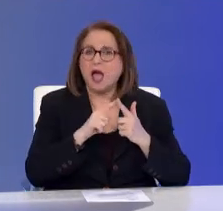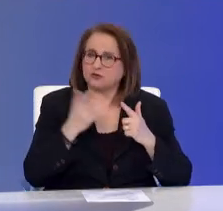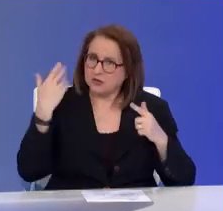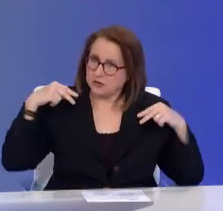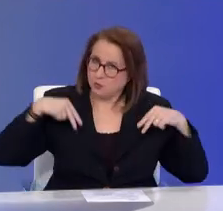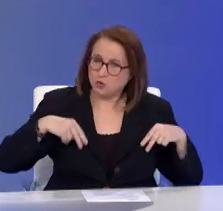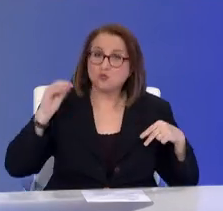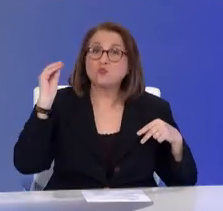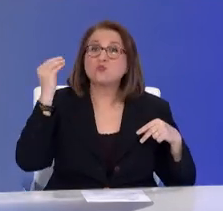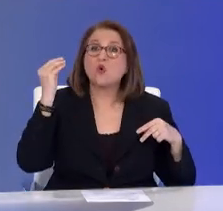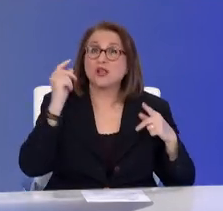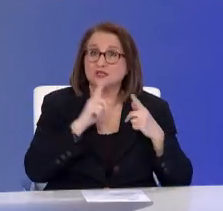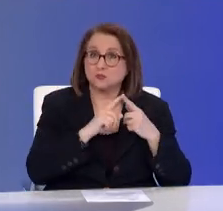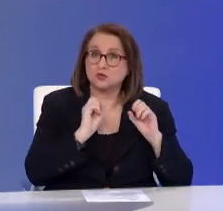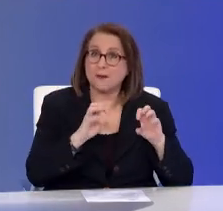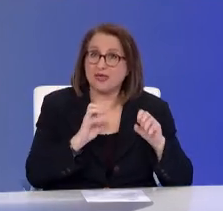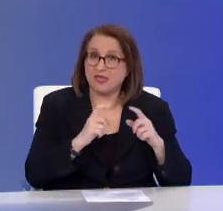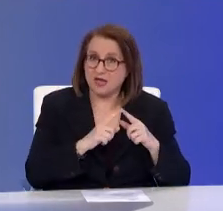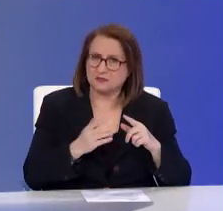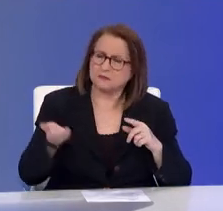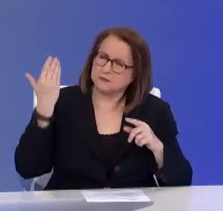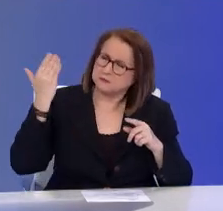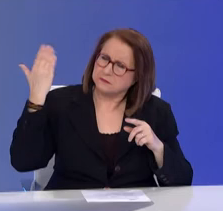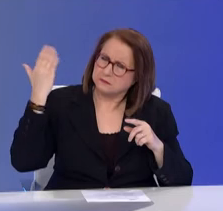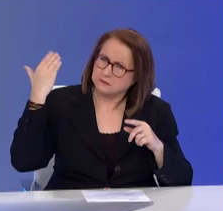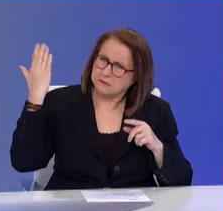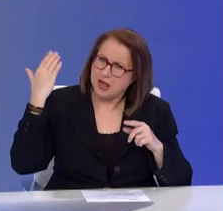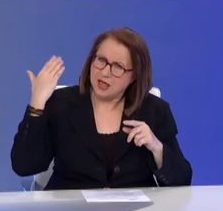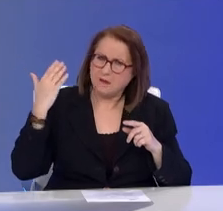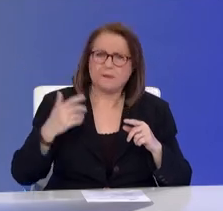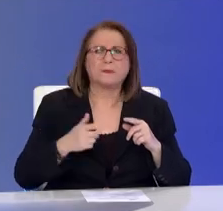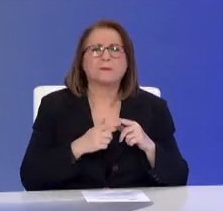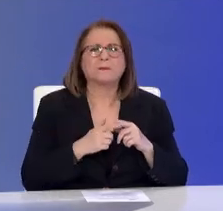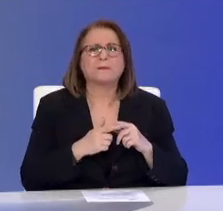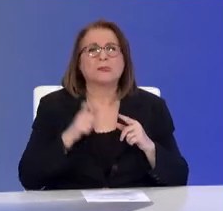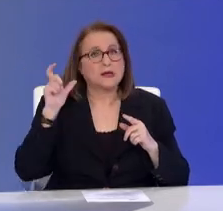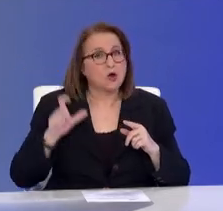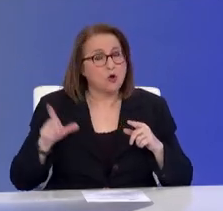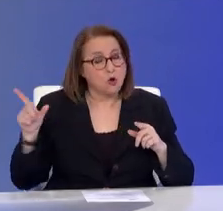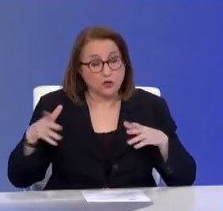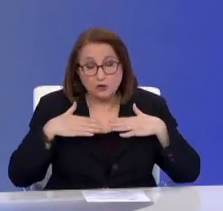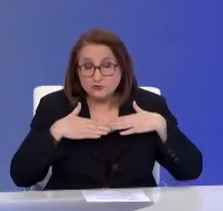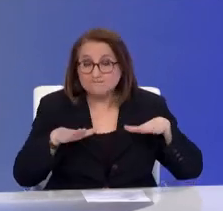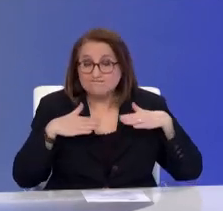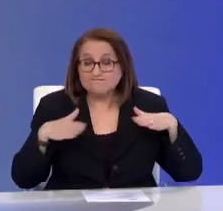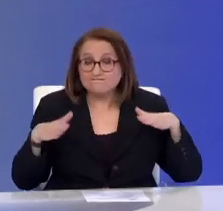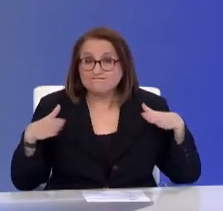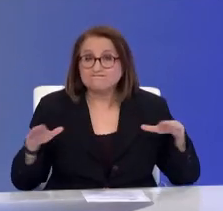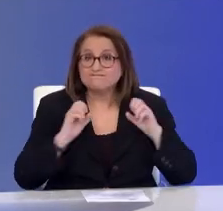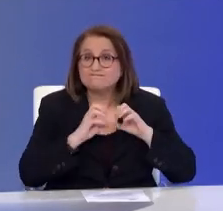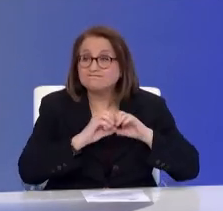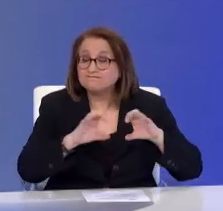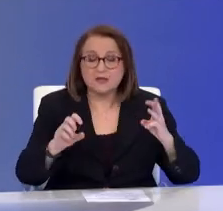υπουργός πολιτισμού και παιδείας, προωθώντας την παιδεία, και τον Ελβετό